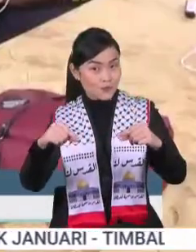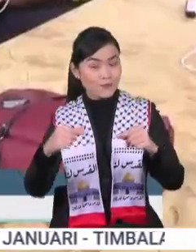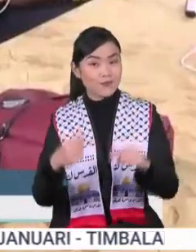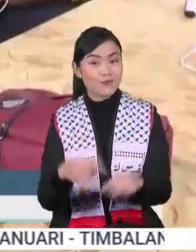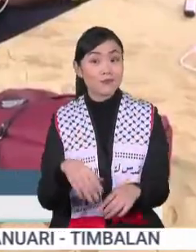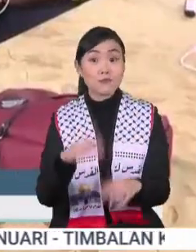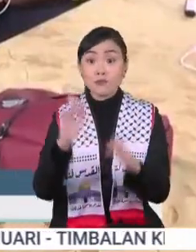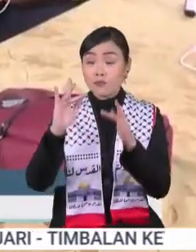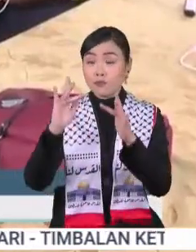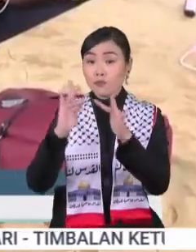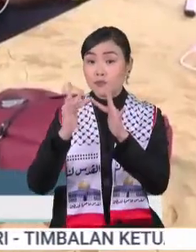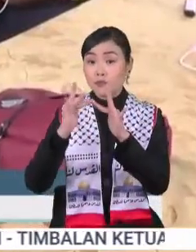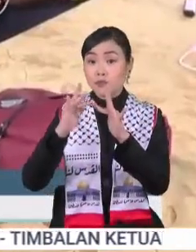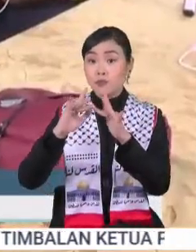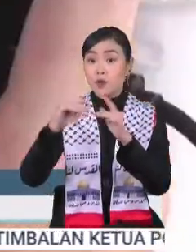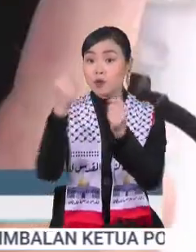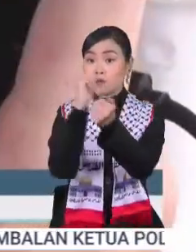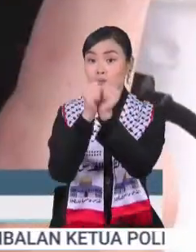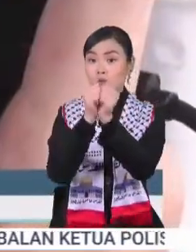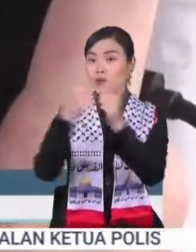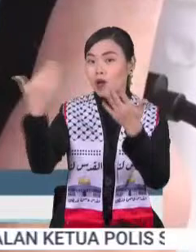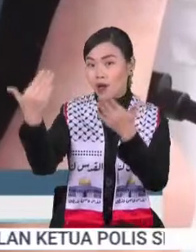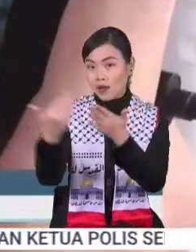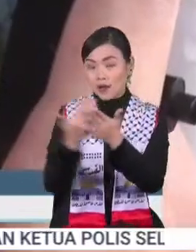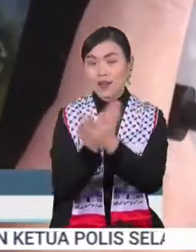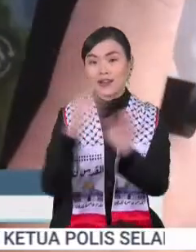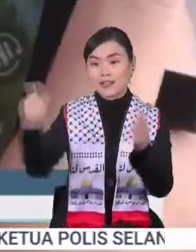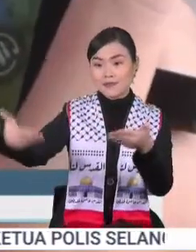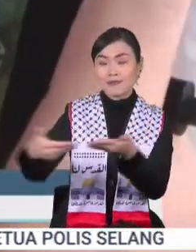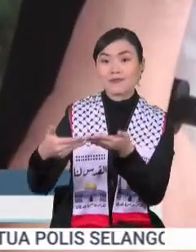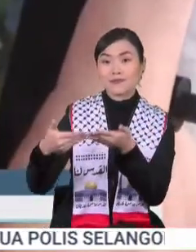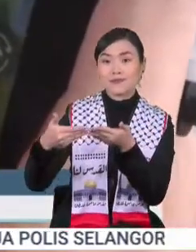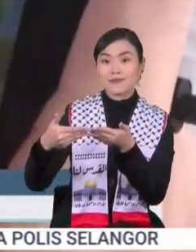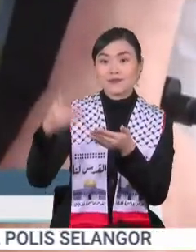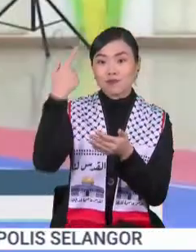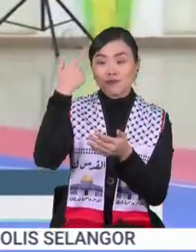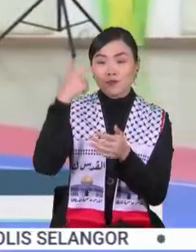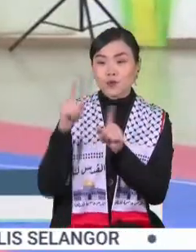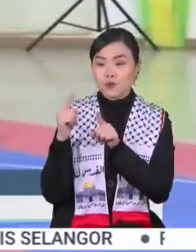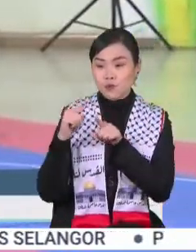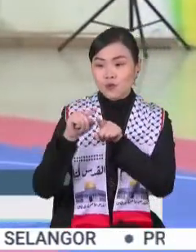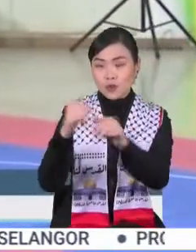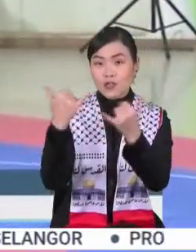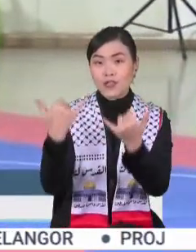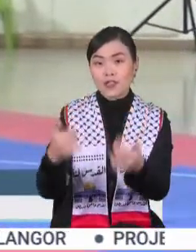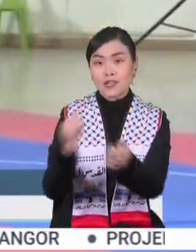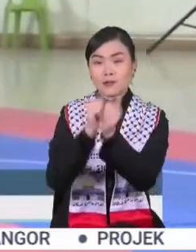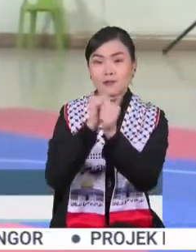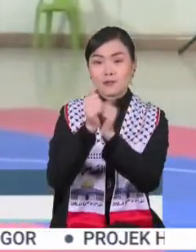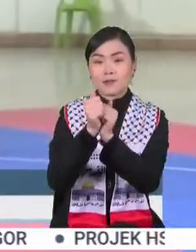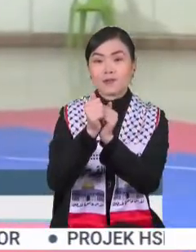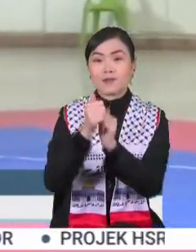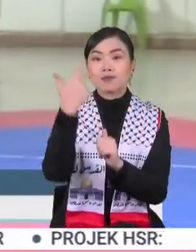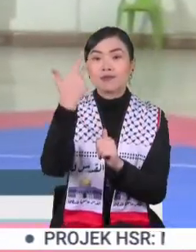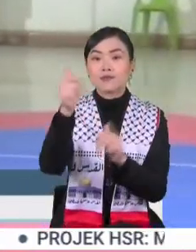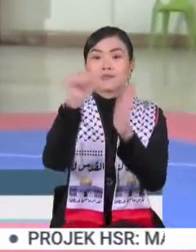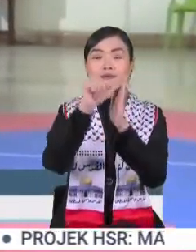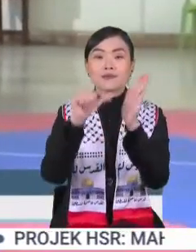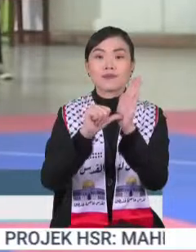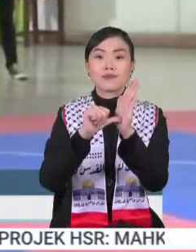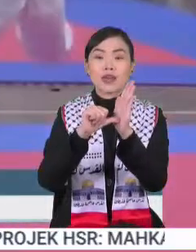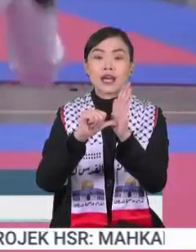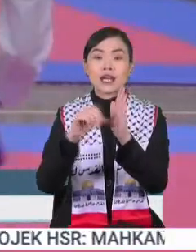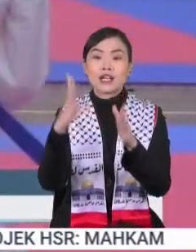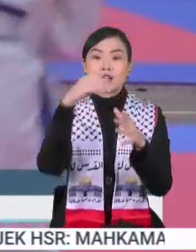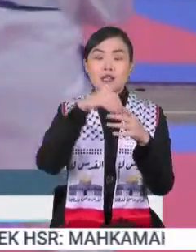dan merupakan acara baharu sesuai perkembangan sukan semasa 103 acara ditawarkan dalam kategori